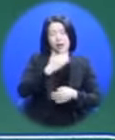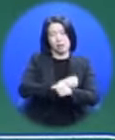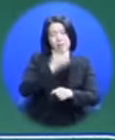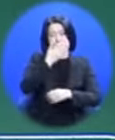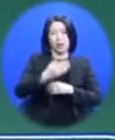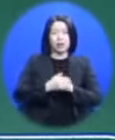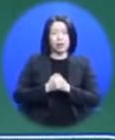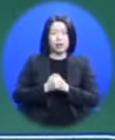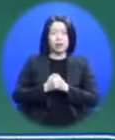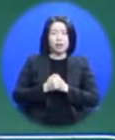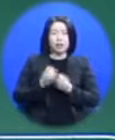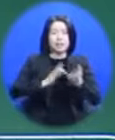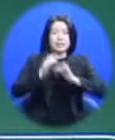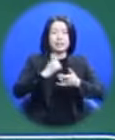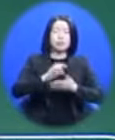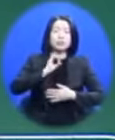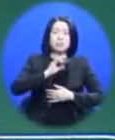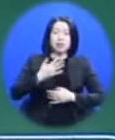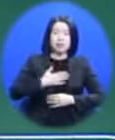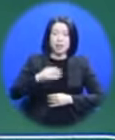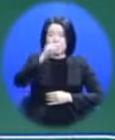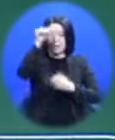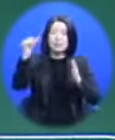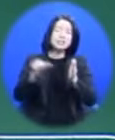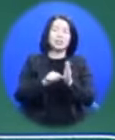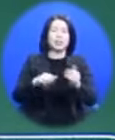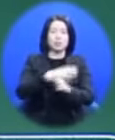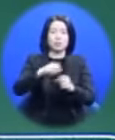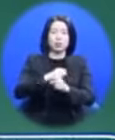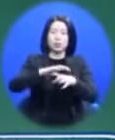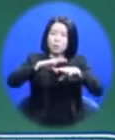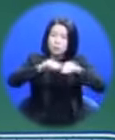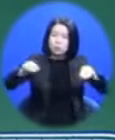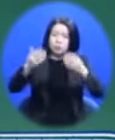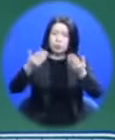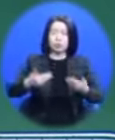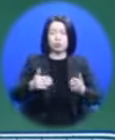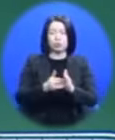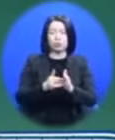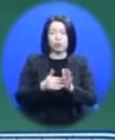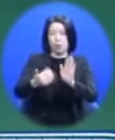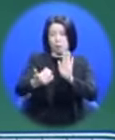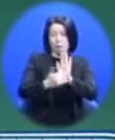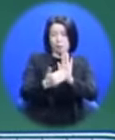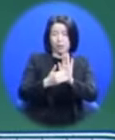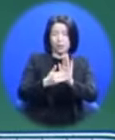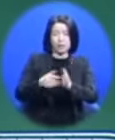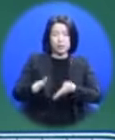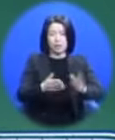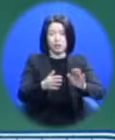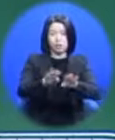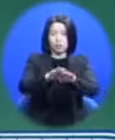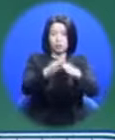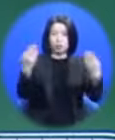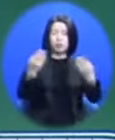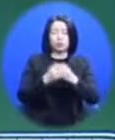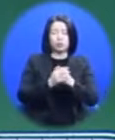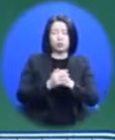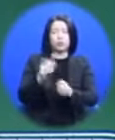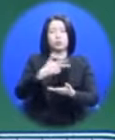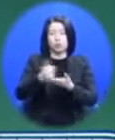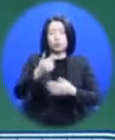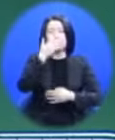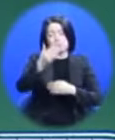겁니다. 예수님만이 내 인생의 묶임도 풀어주시고 막힌 길도 열어주시고 주님이 하시는